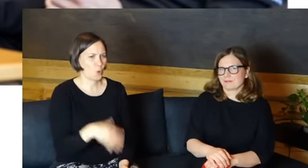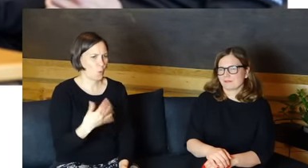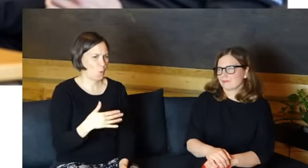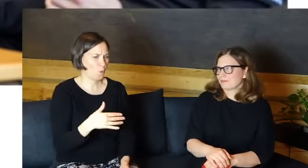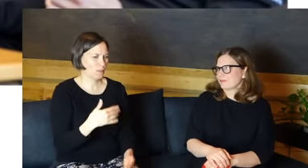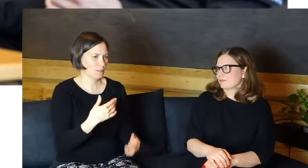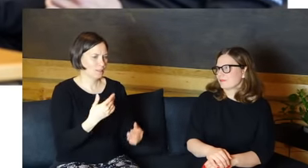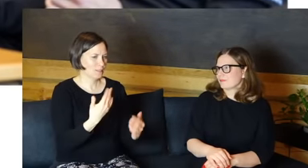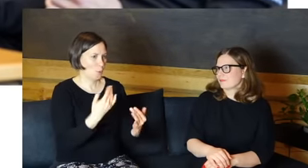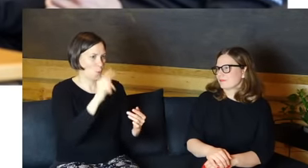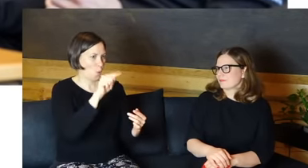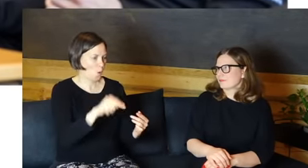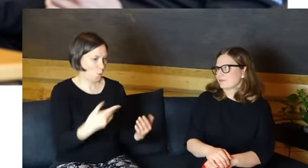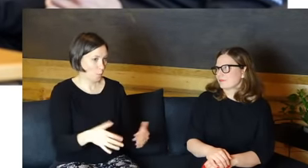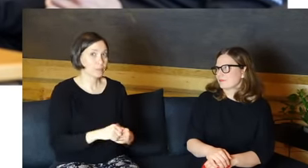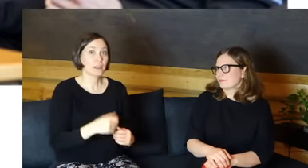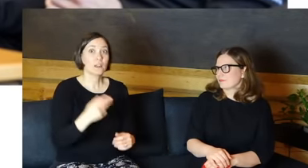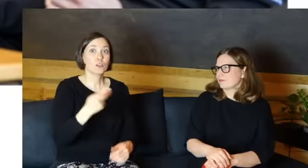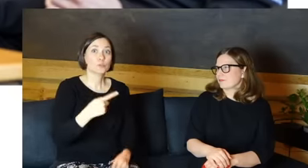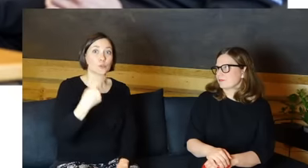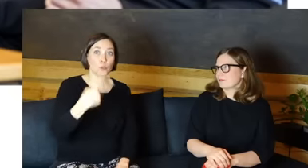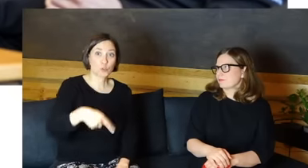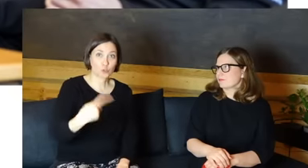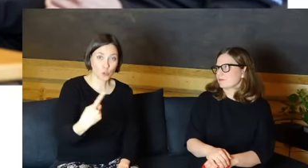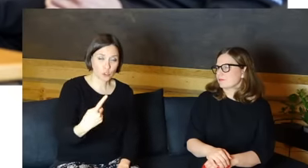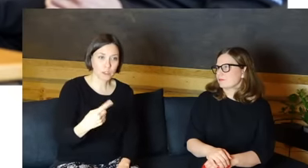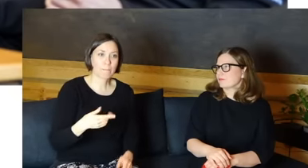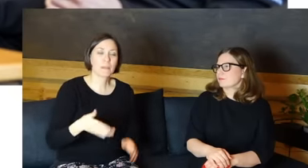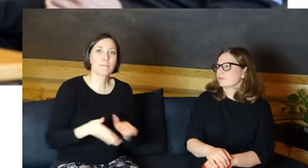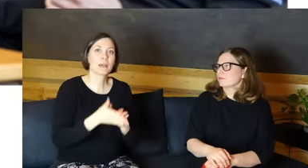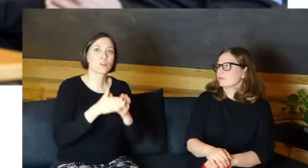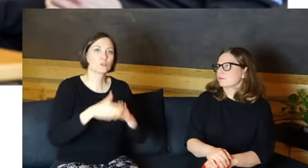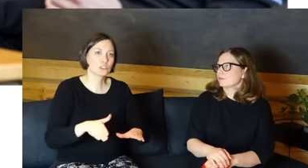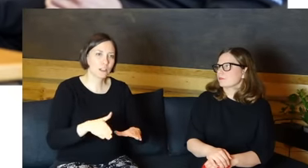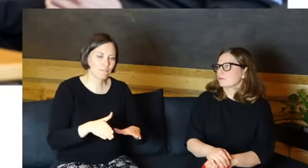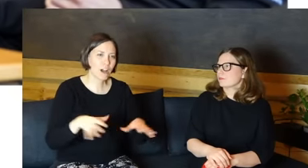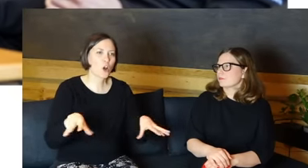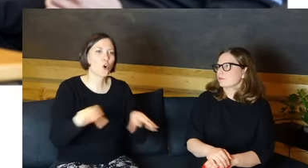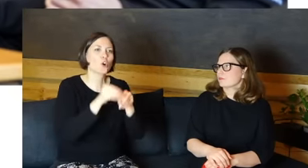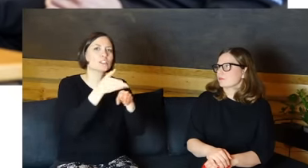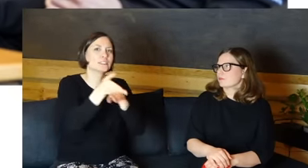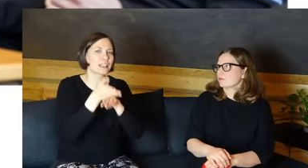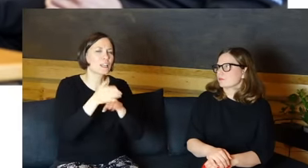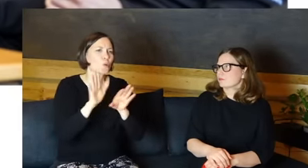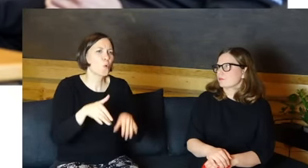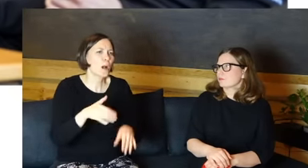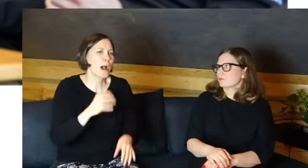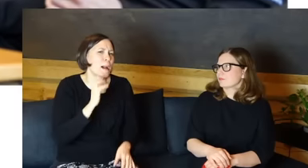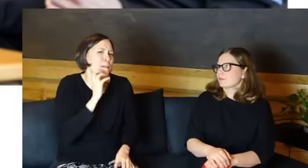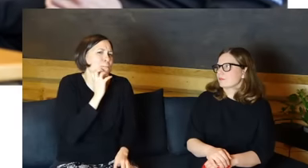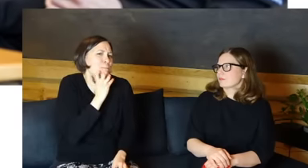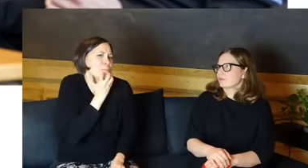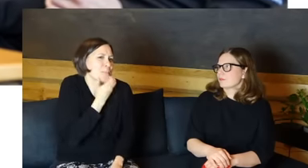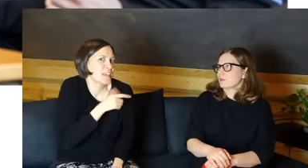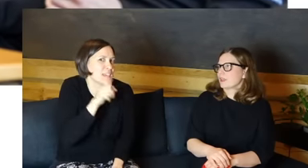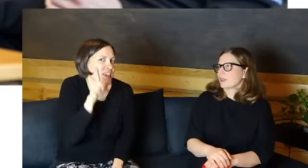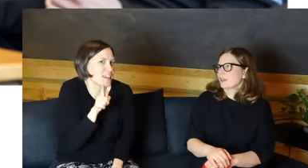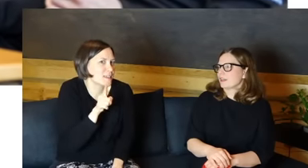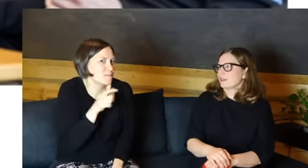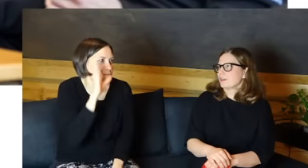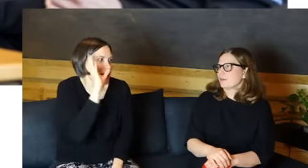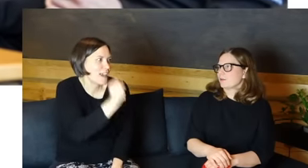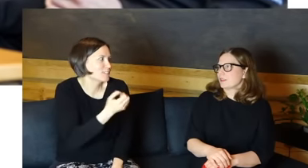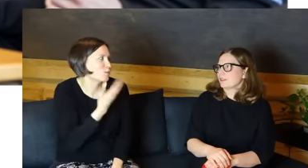Yes. Kysymys 11. Kuka on perustava konsernin pihein mies? Mä ajattelin, että mä luin väärin,